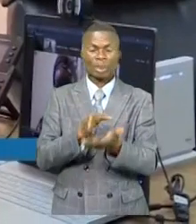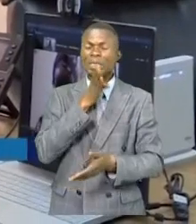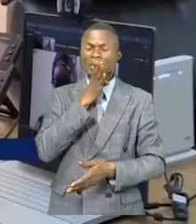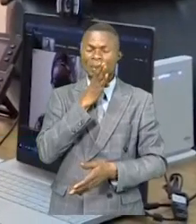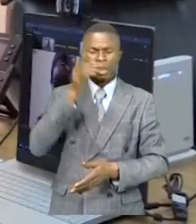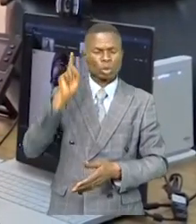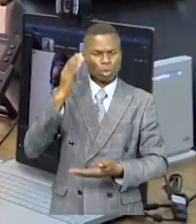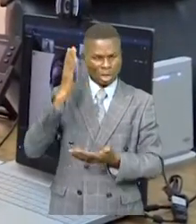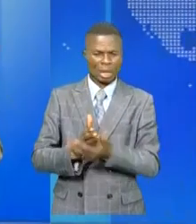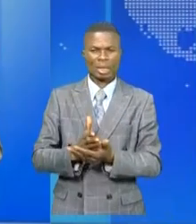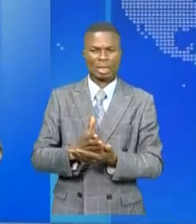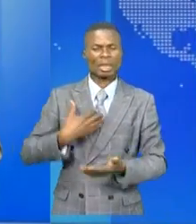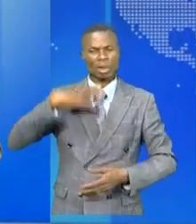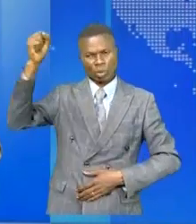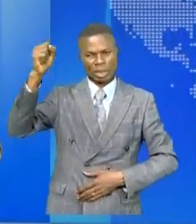duré sera vaincu.